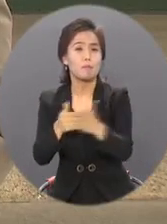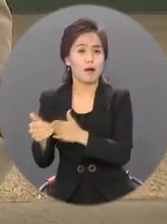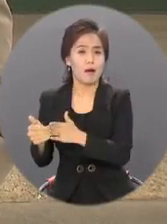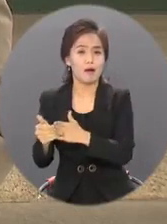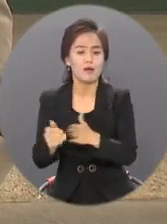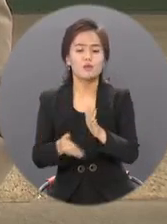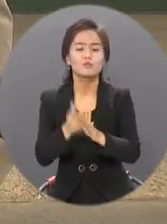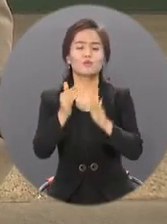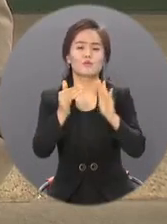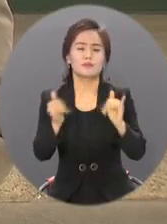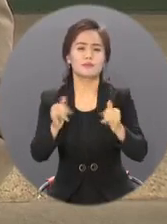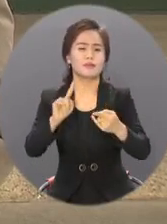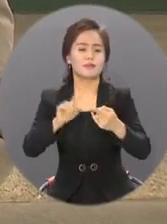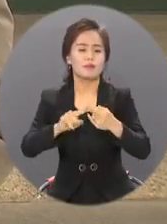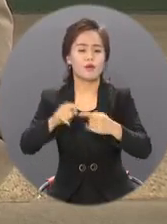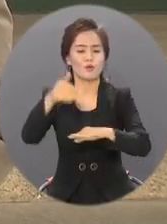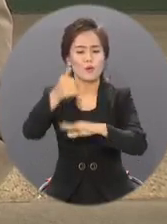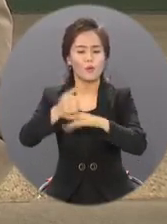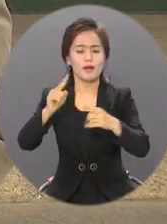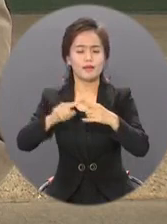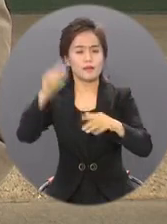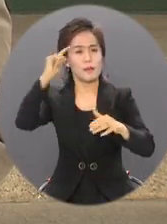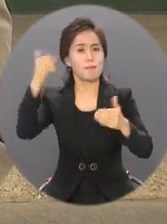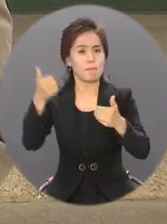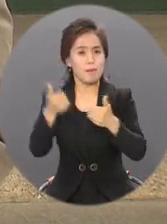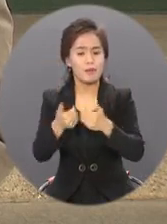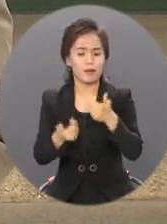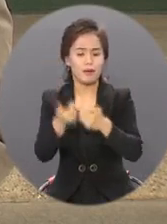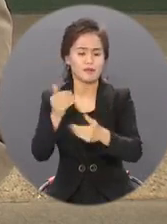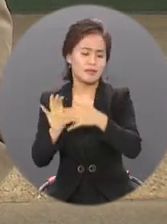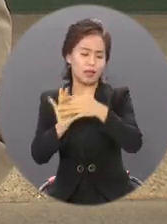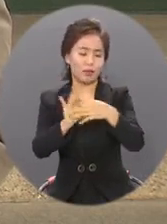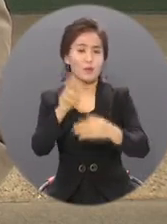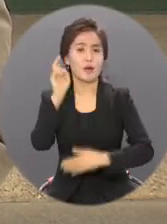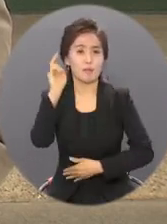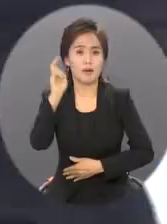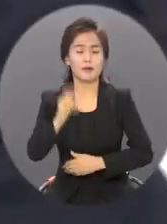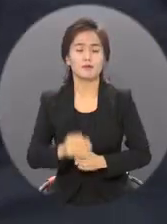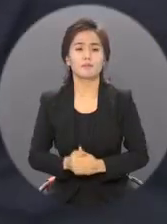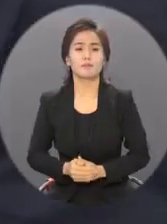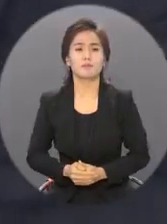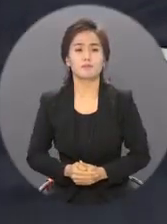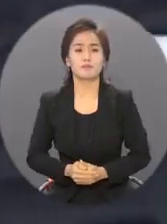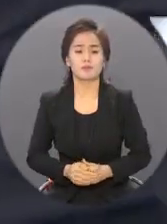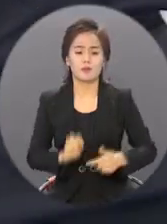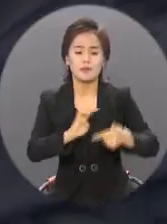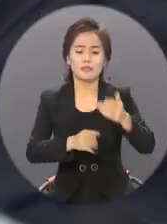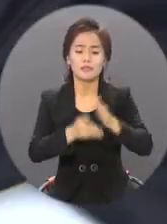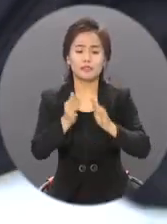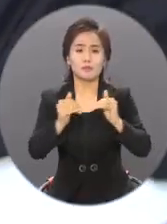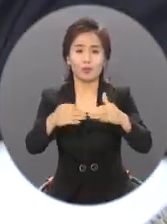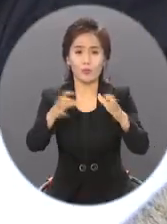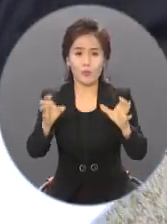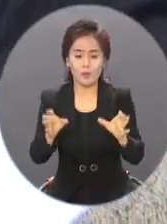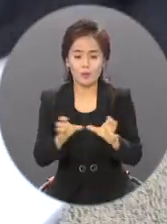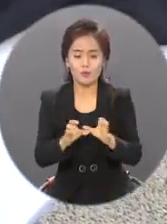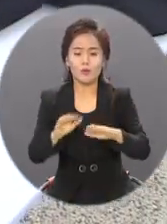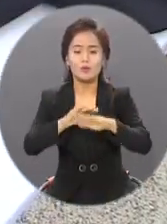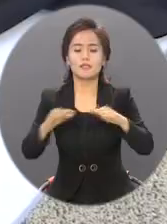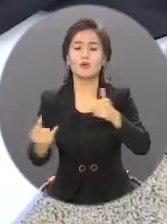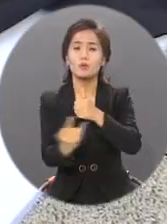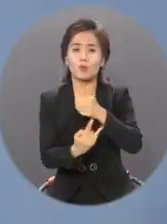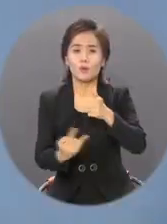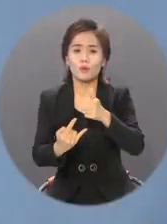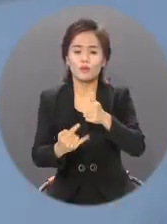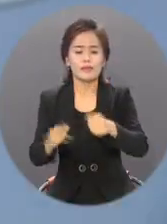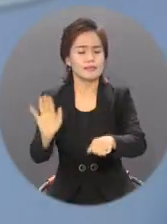하지만 주민들은 이번 판결 결과에 즉각 반발하면서 갈등은 지속될 것으로 보입니다 나주 시민들로 구성된 공동대책위원회 는